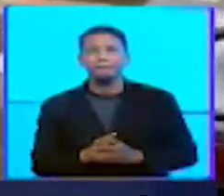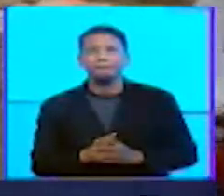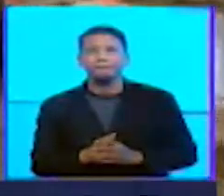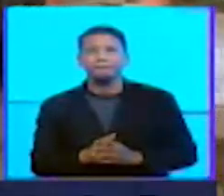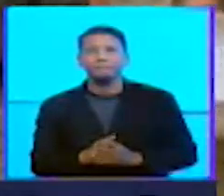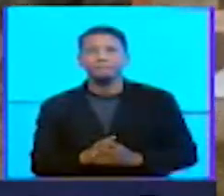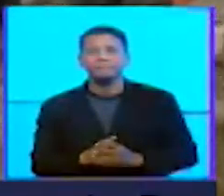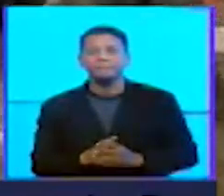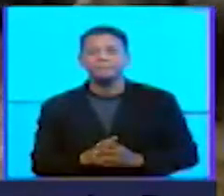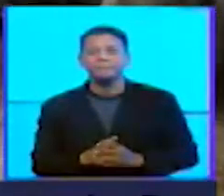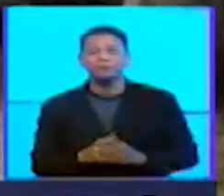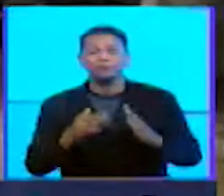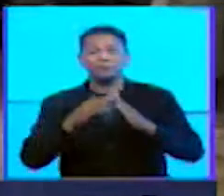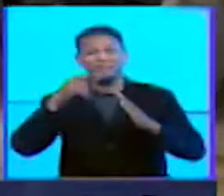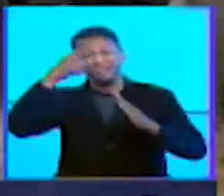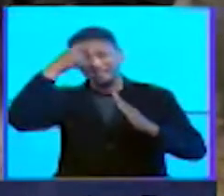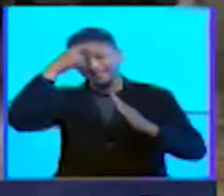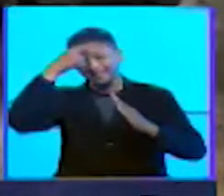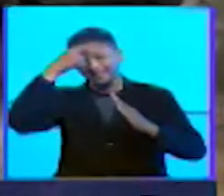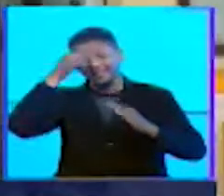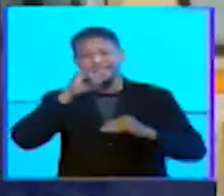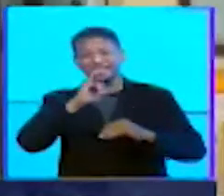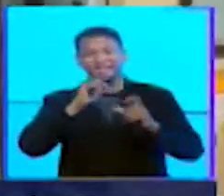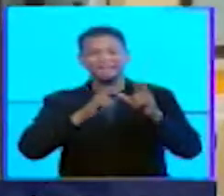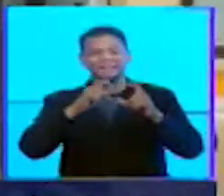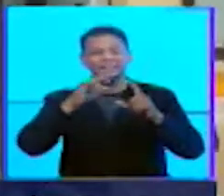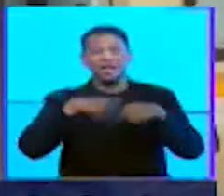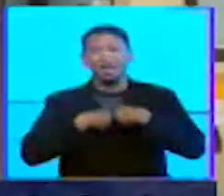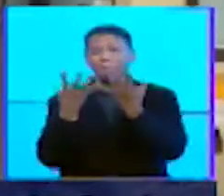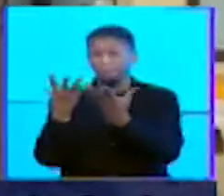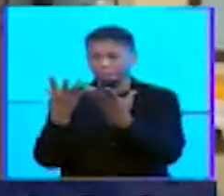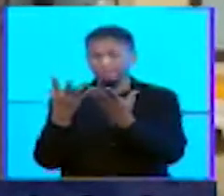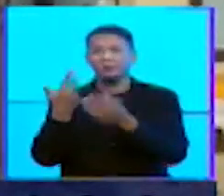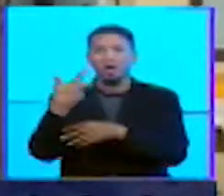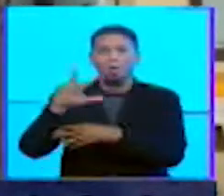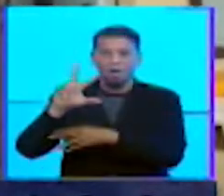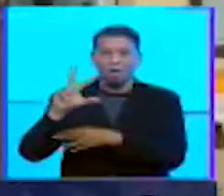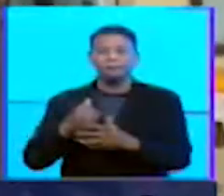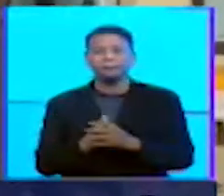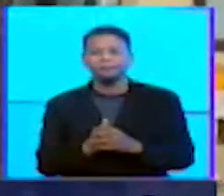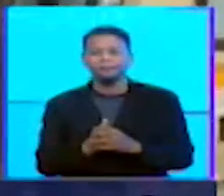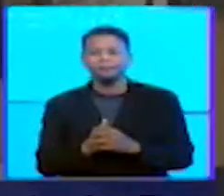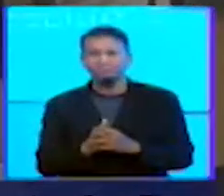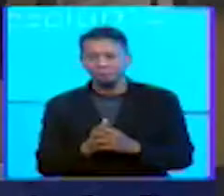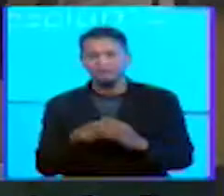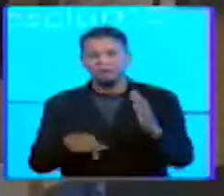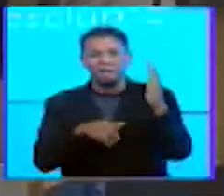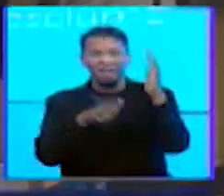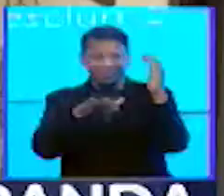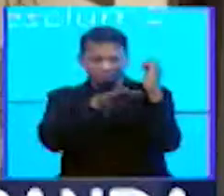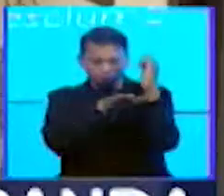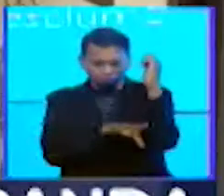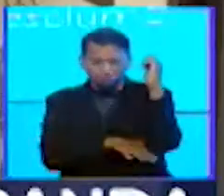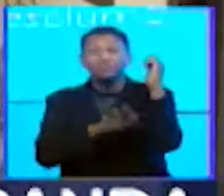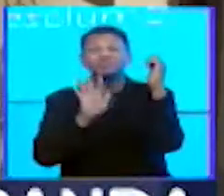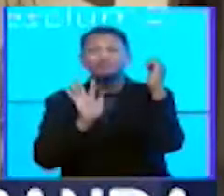Rumah Sakit Islam Karawang, Jawa Barat yang sebelumnya terendam banjir setinggi 1 meter, kini sudah surut. Proses pembersihan pun